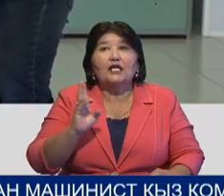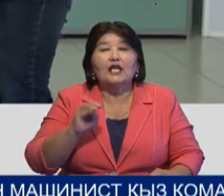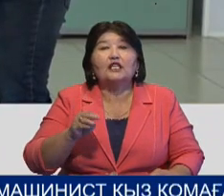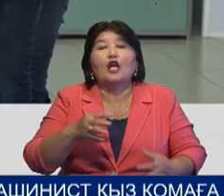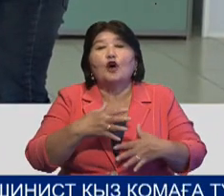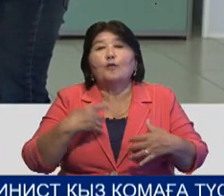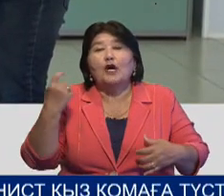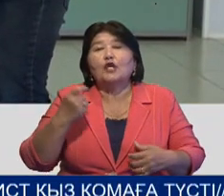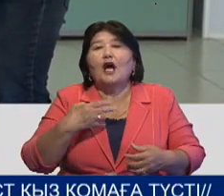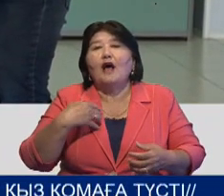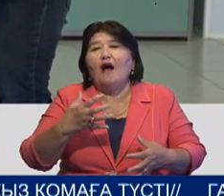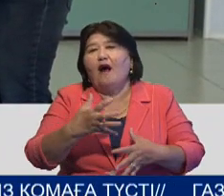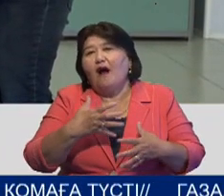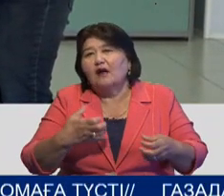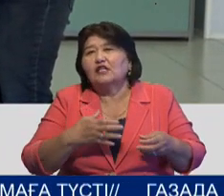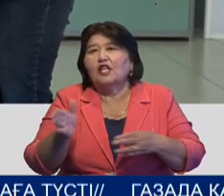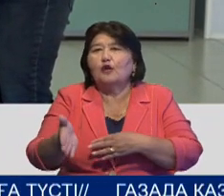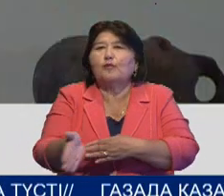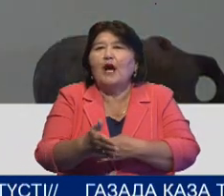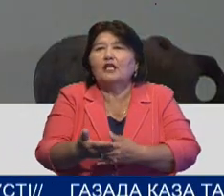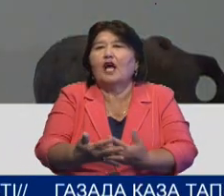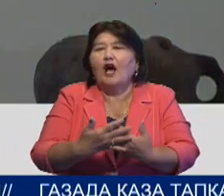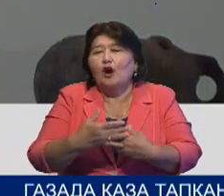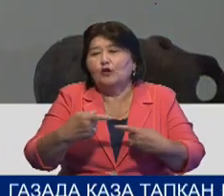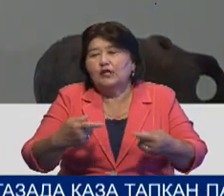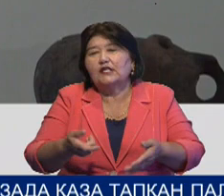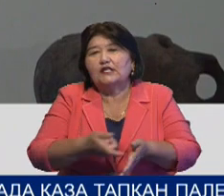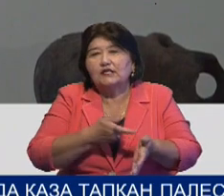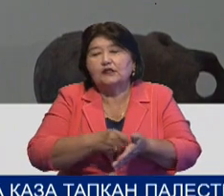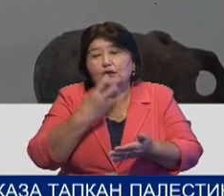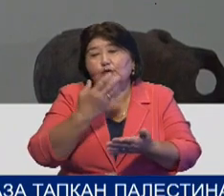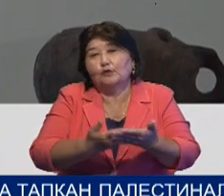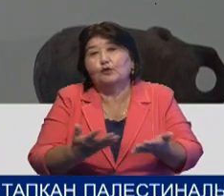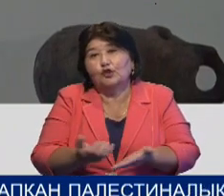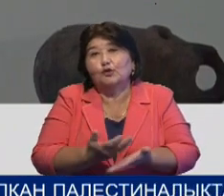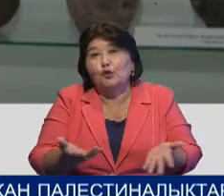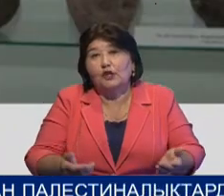бөлек аңшылық, балық аулау кәсіптері жақсы дамығанын зерттеу жұмыстары көрсетіп отыр.